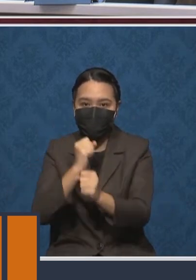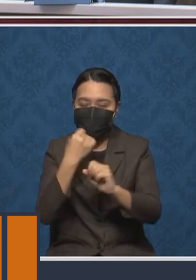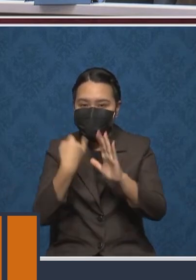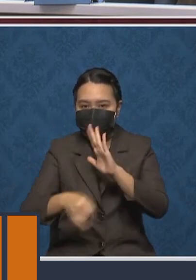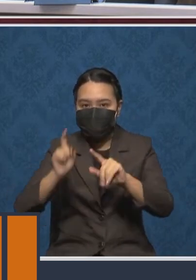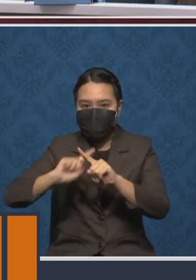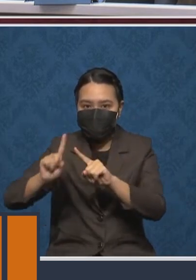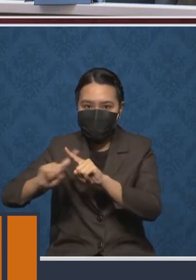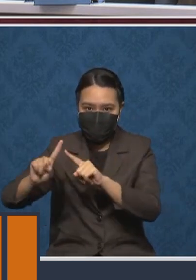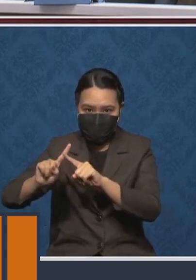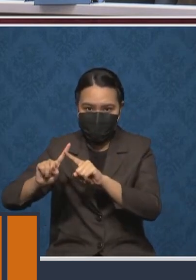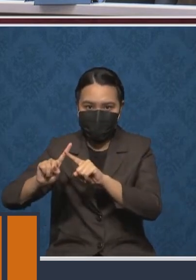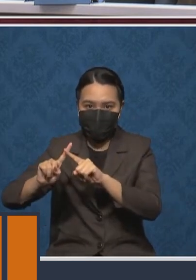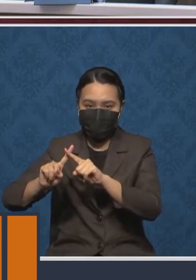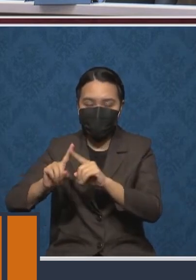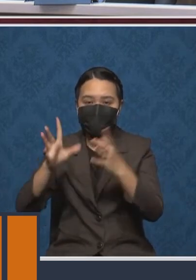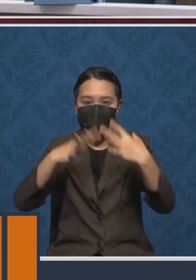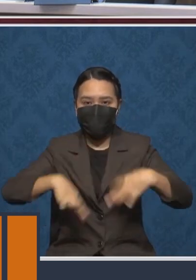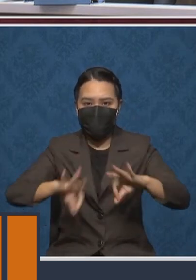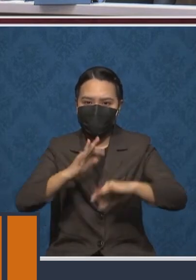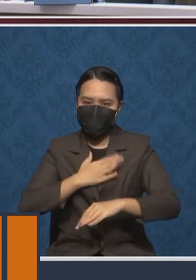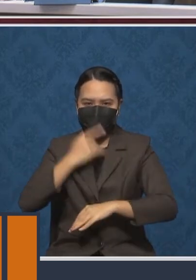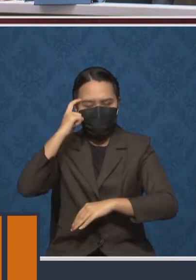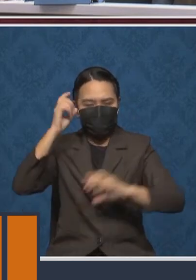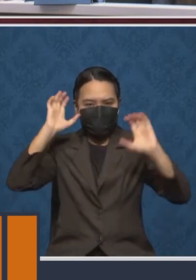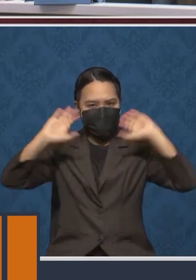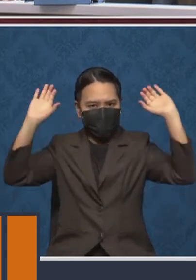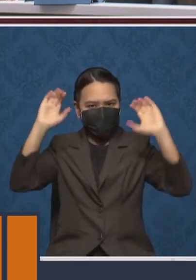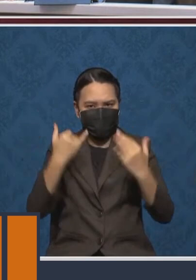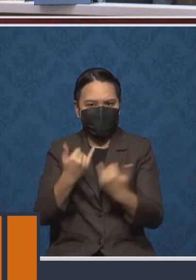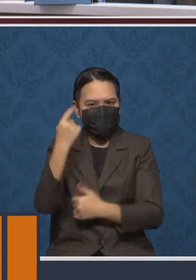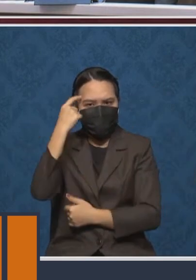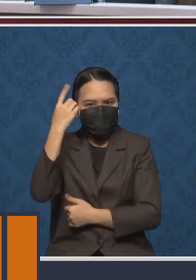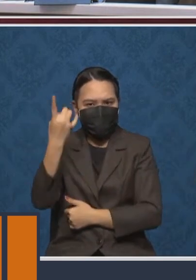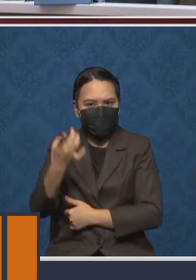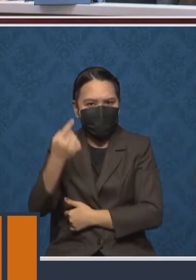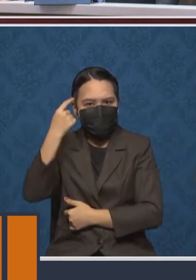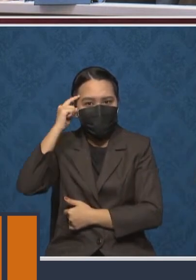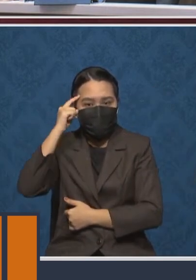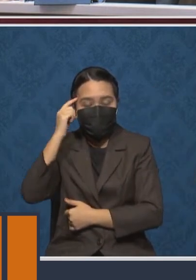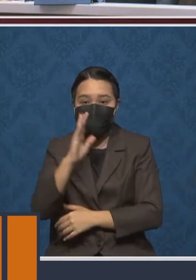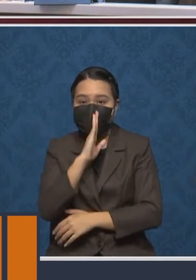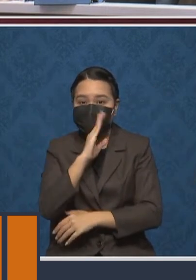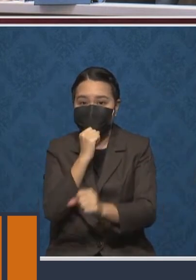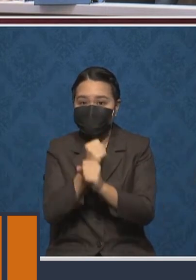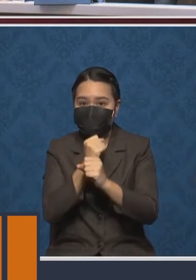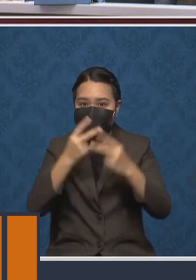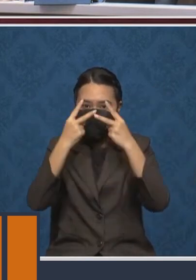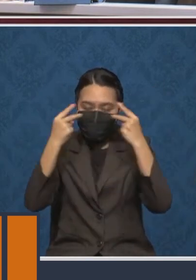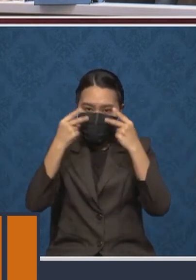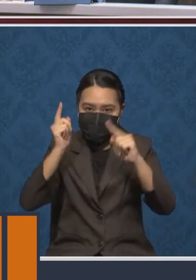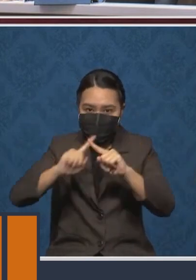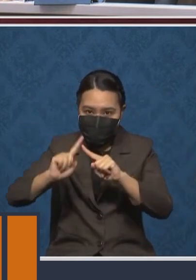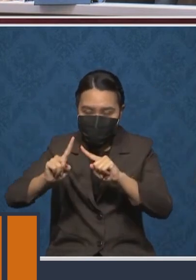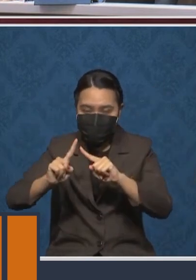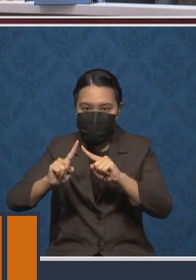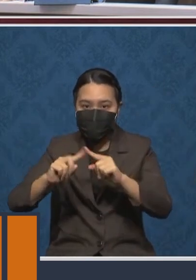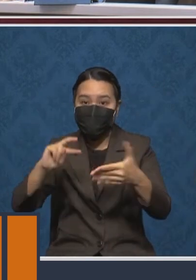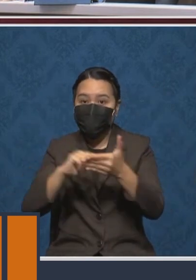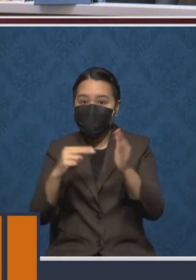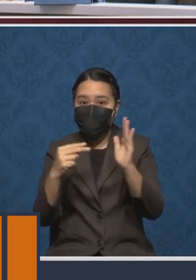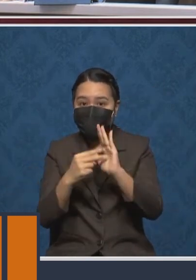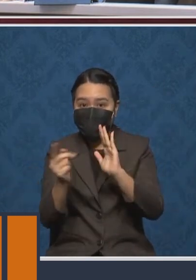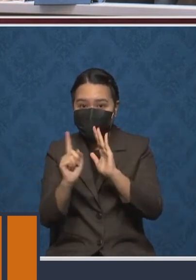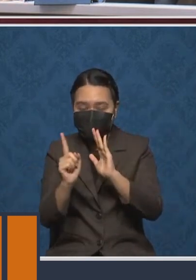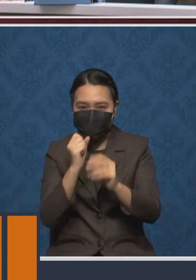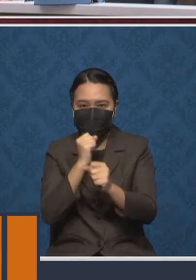ครับผมไม่รู้ว่ารัฐบาลกำลังคิดอะไรครับท่านประธานการก่อการร้ายเนี่ยมีนิ่งของมันครับท่านประธานมีก